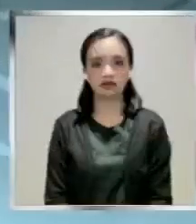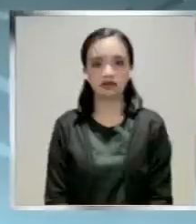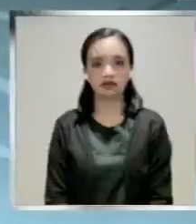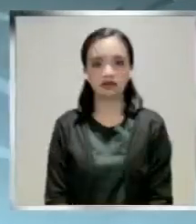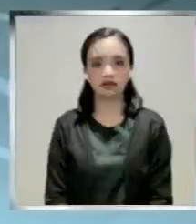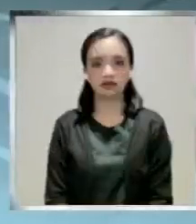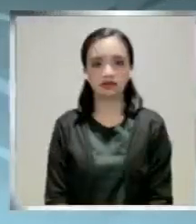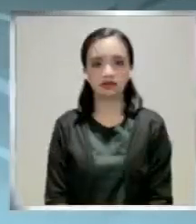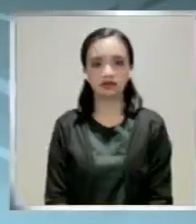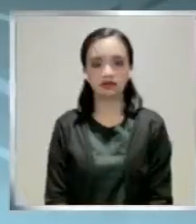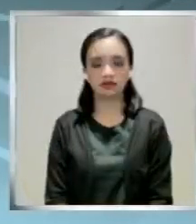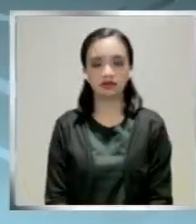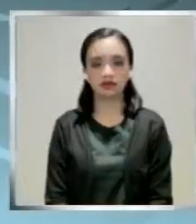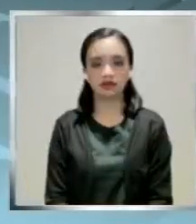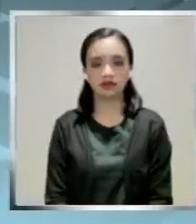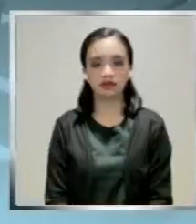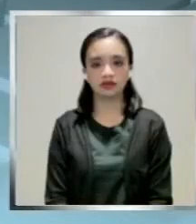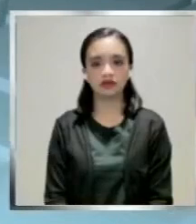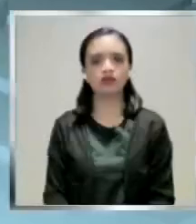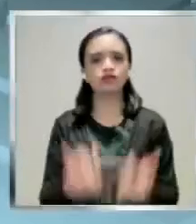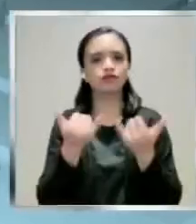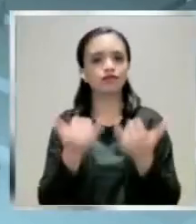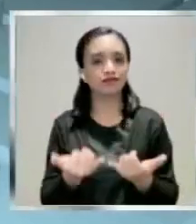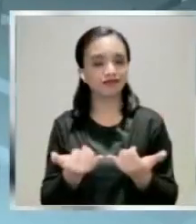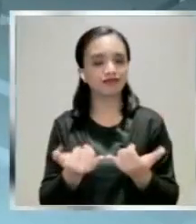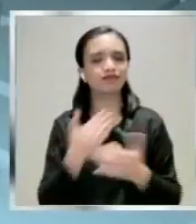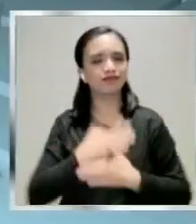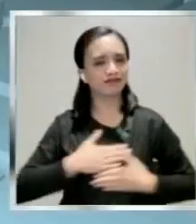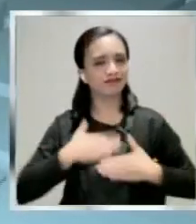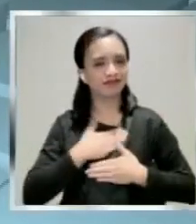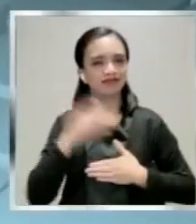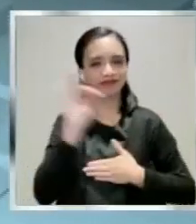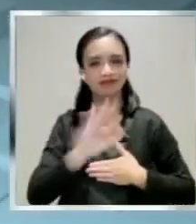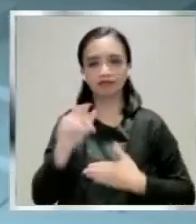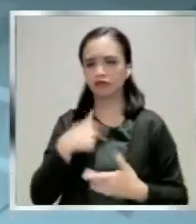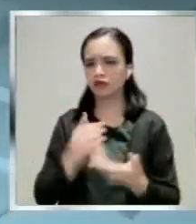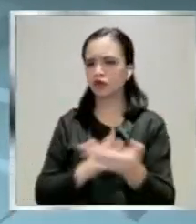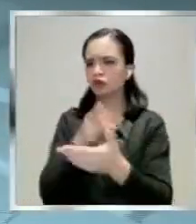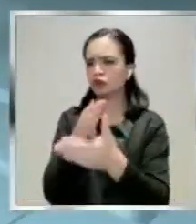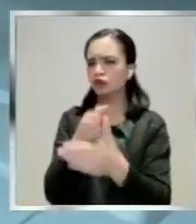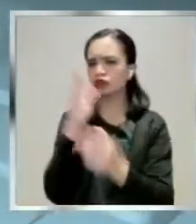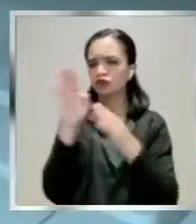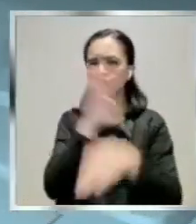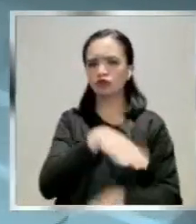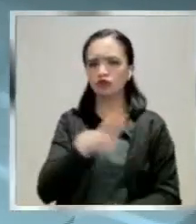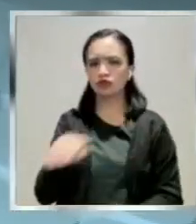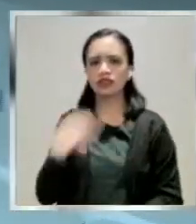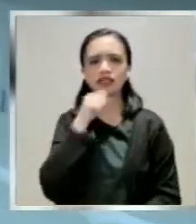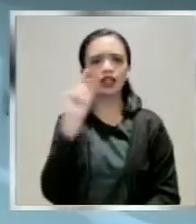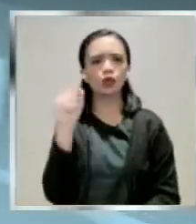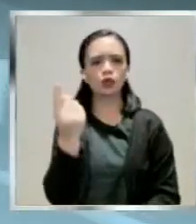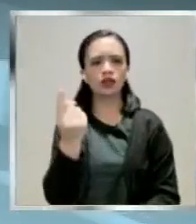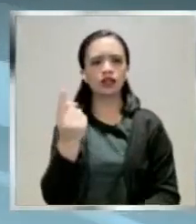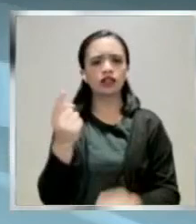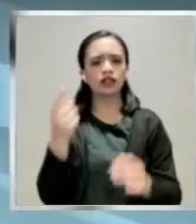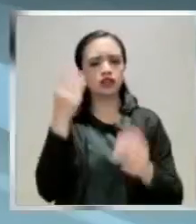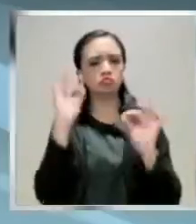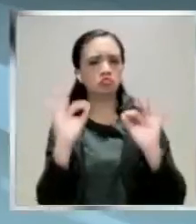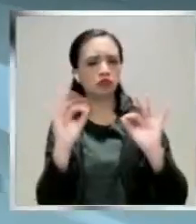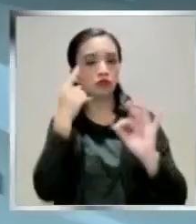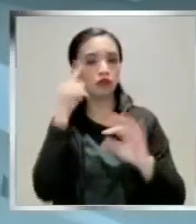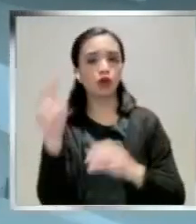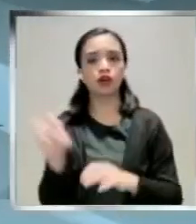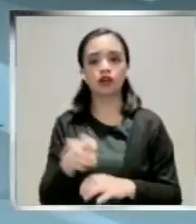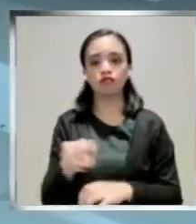ngayong fun fun Friday papasyal tayo sa Bohol naang perfect para sa adventure kund pati kakaibang food